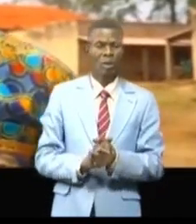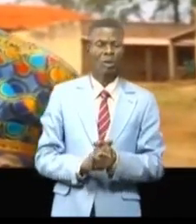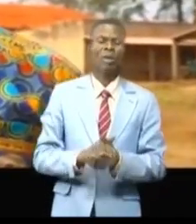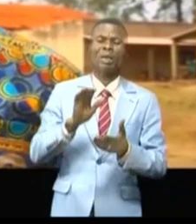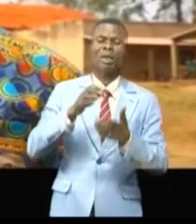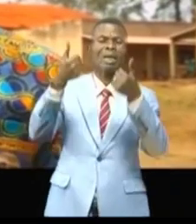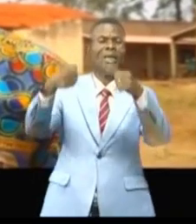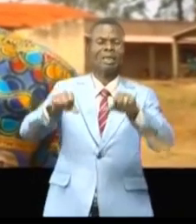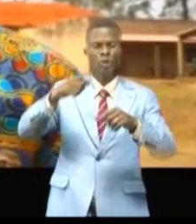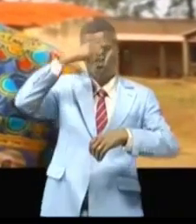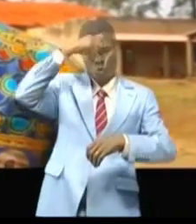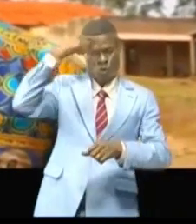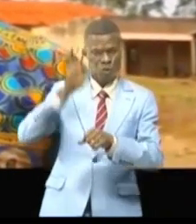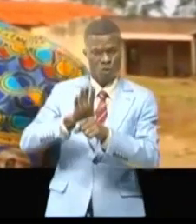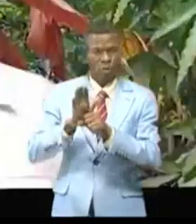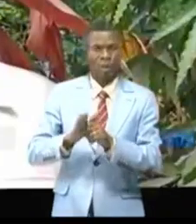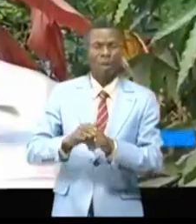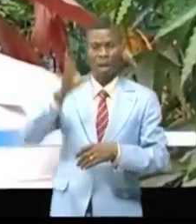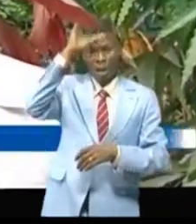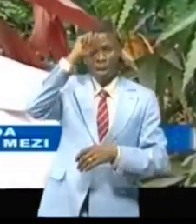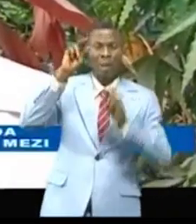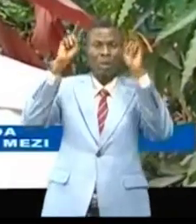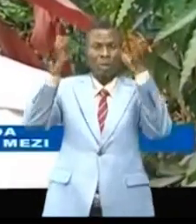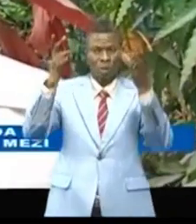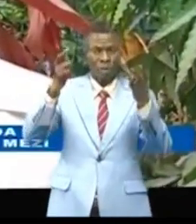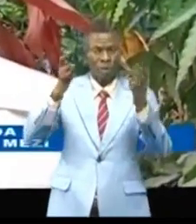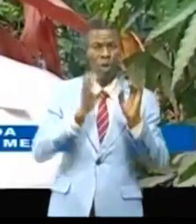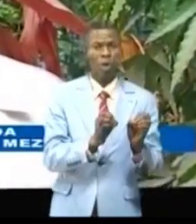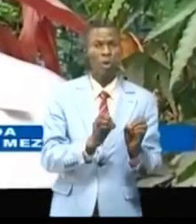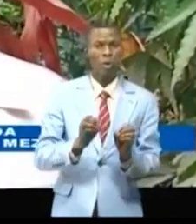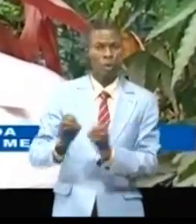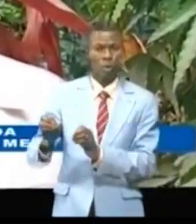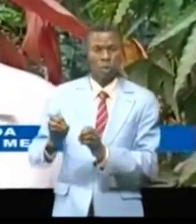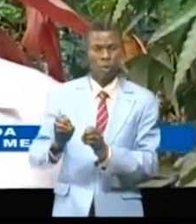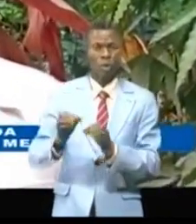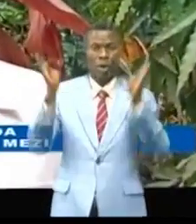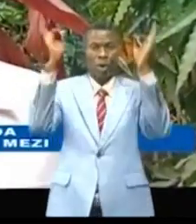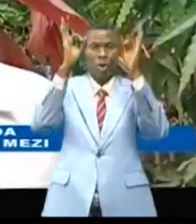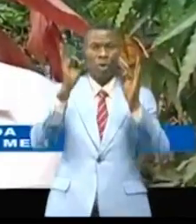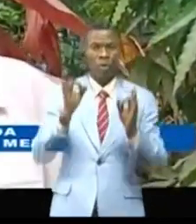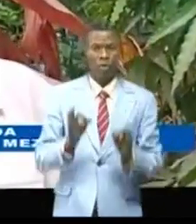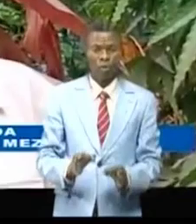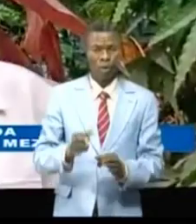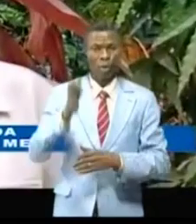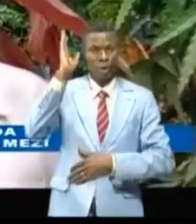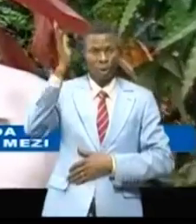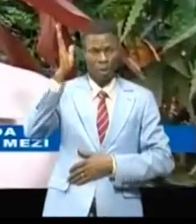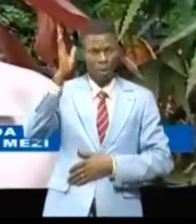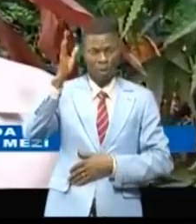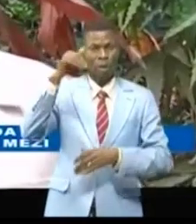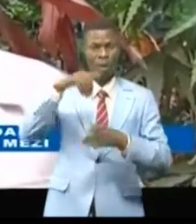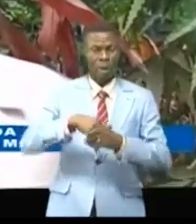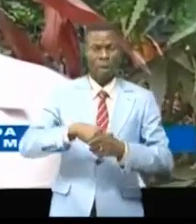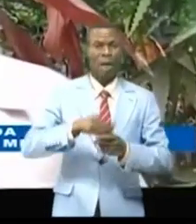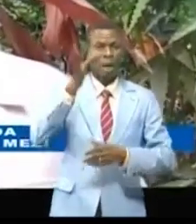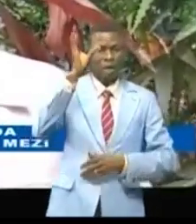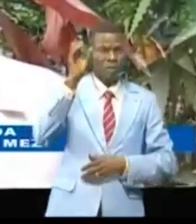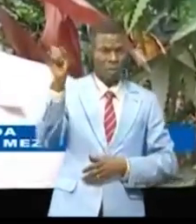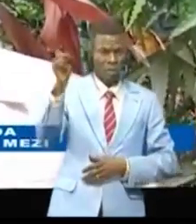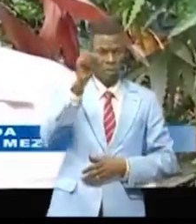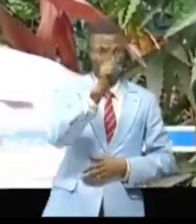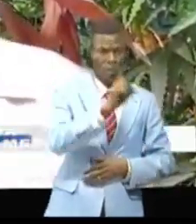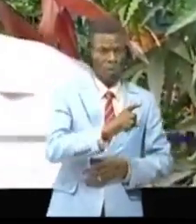abandonnés. Ceux qui sont à Bandunduville, c'est d'organiser un forum au niveau de nos entités où on